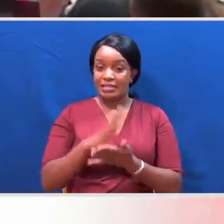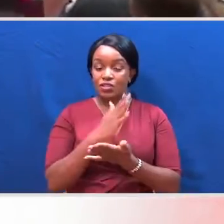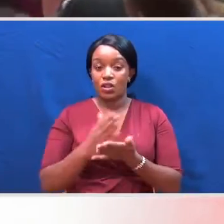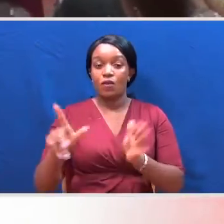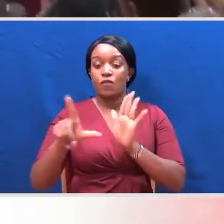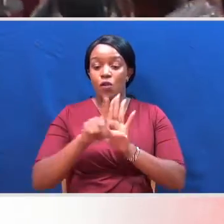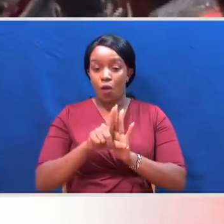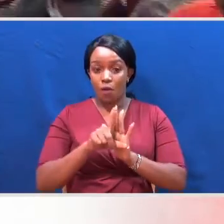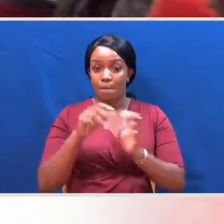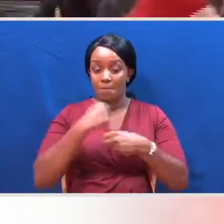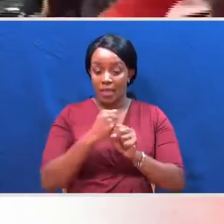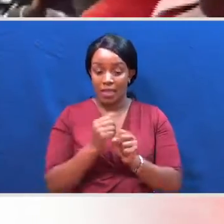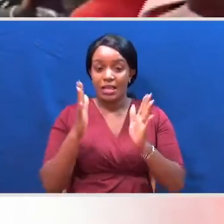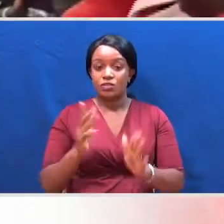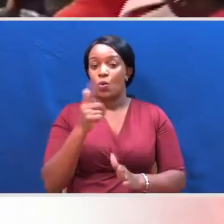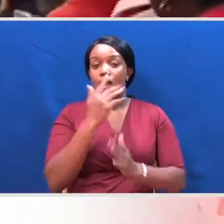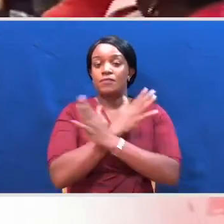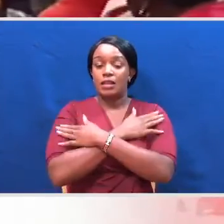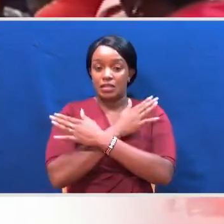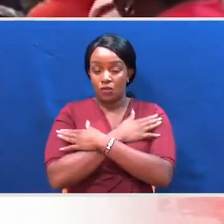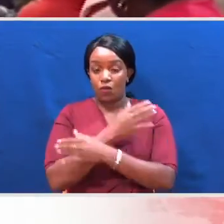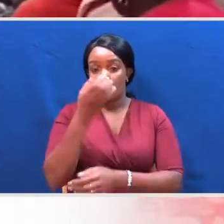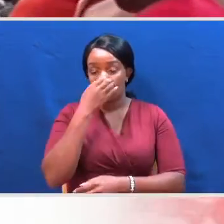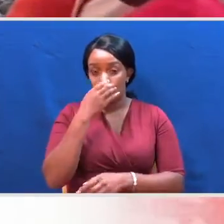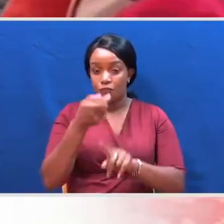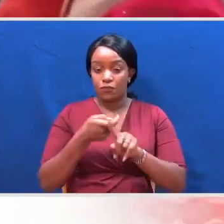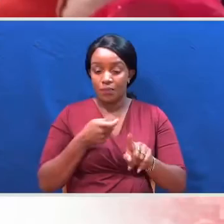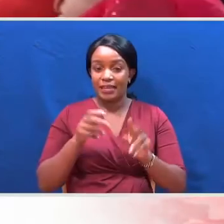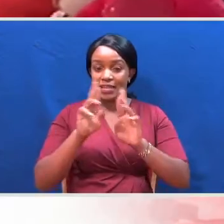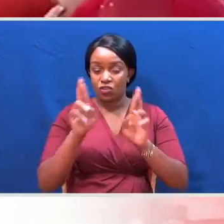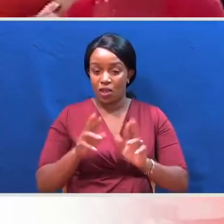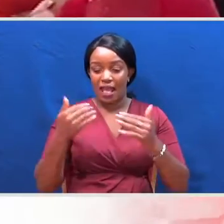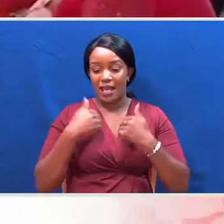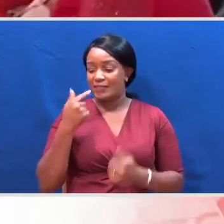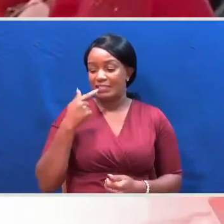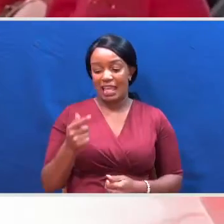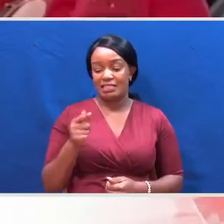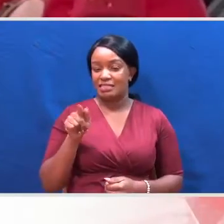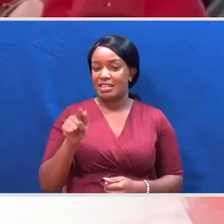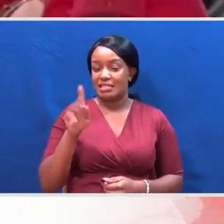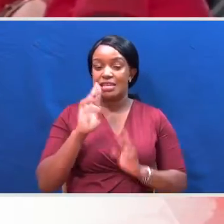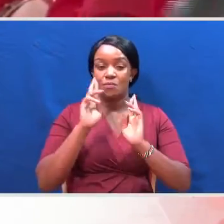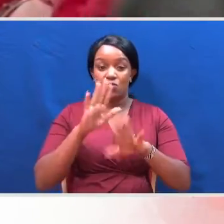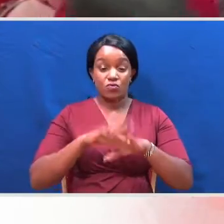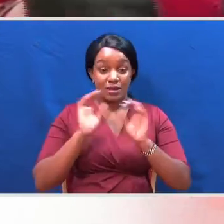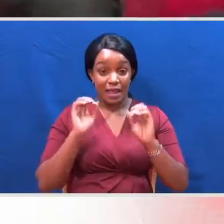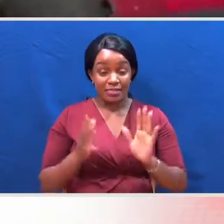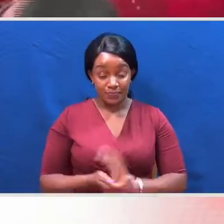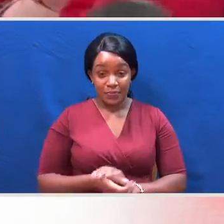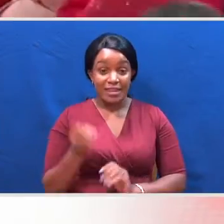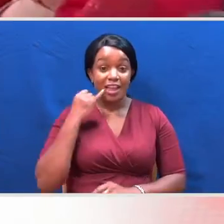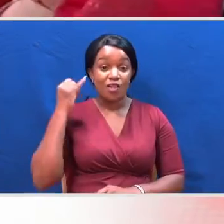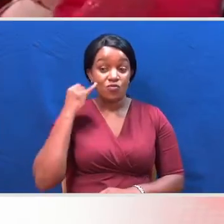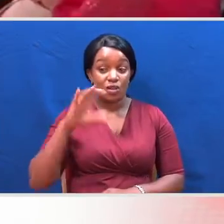allied to Deputy President William Ruto from the region have been faulting the report. Nakuru counties and